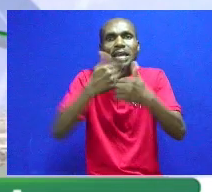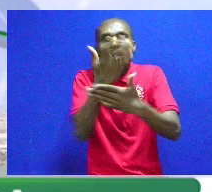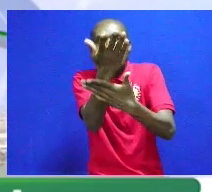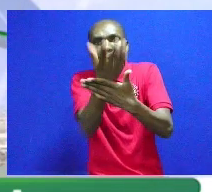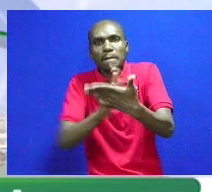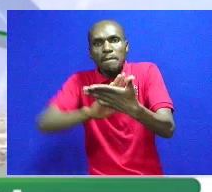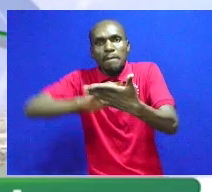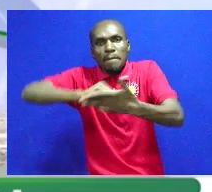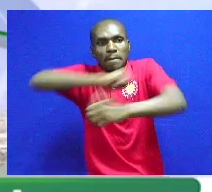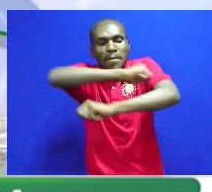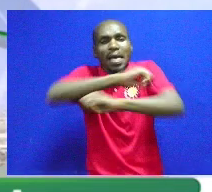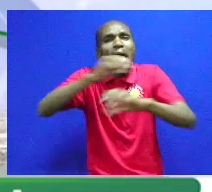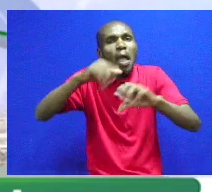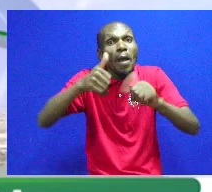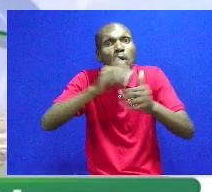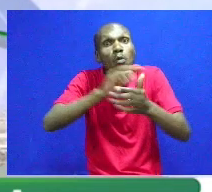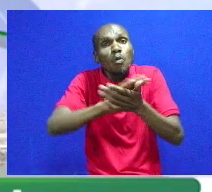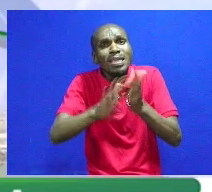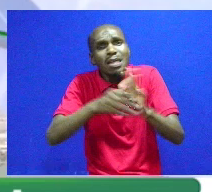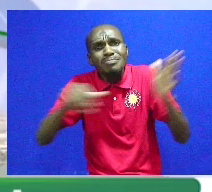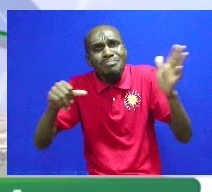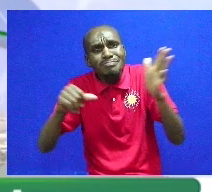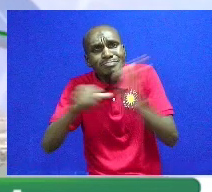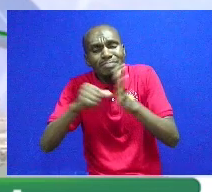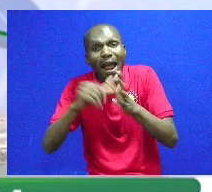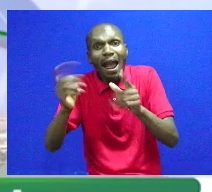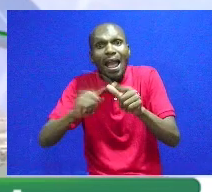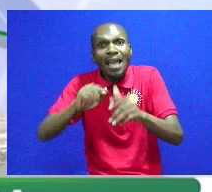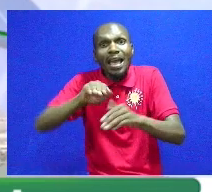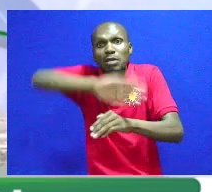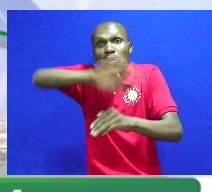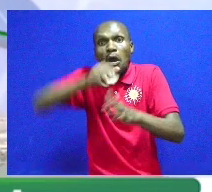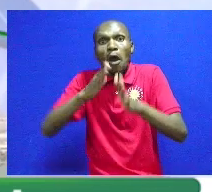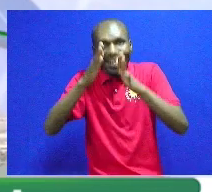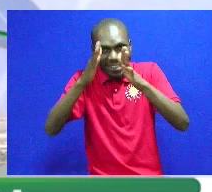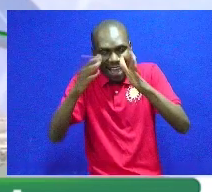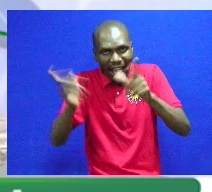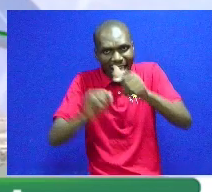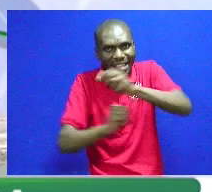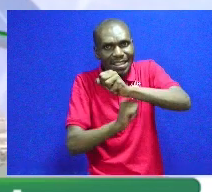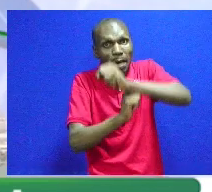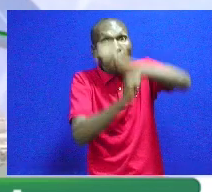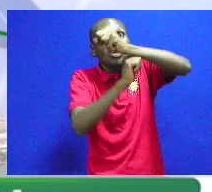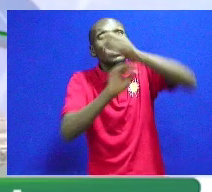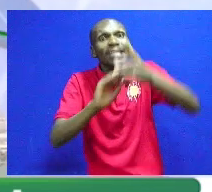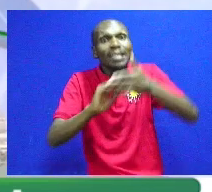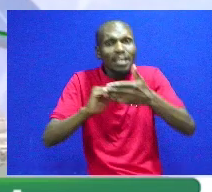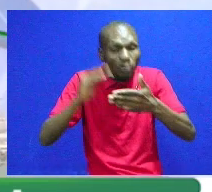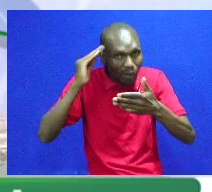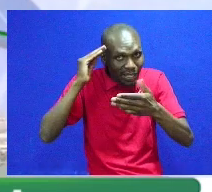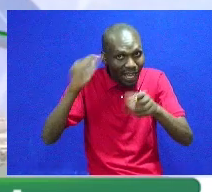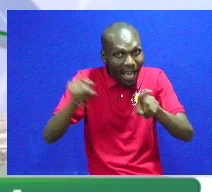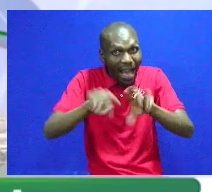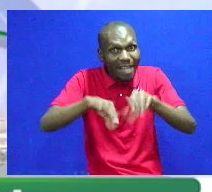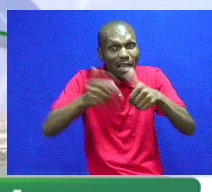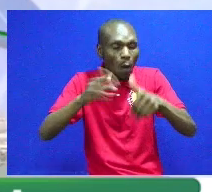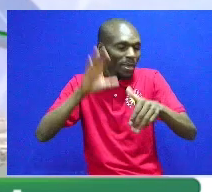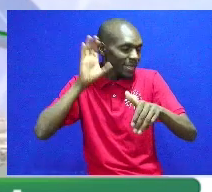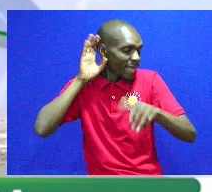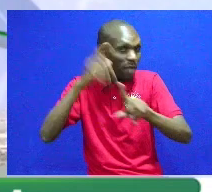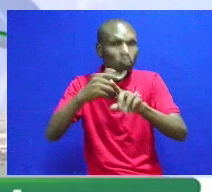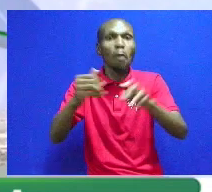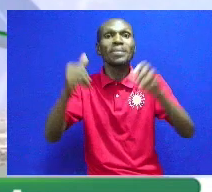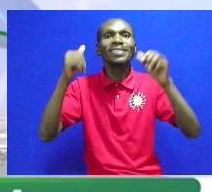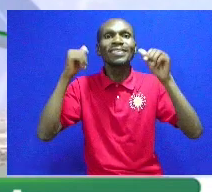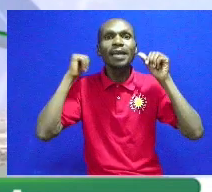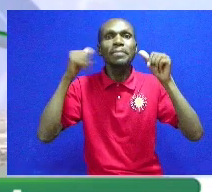rengi ya wanchiri ya konde wensi kuteyo na kutuburi ya barai banyare kuligiri ya nagosira mangana rengete chisemi Unomuri kitu kurase Kaunti ya Nyamira job